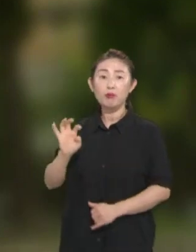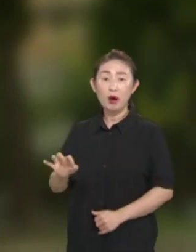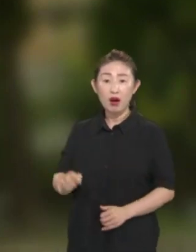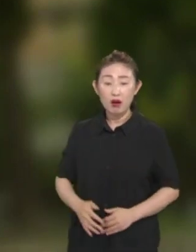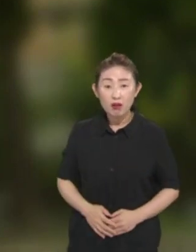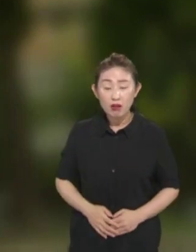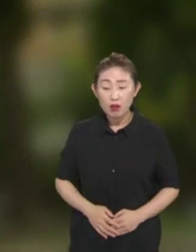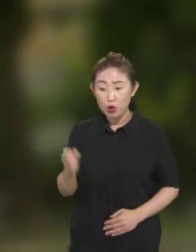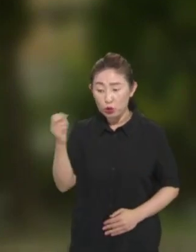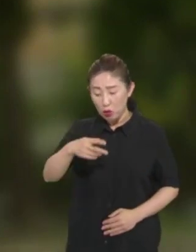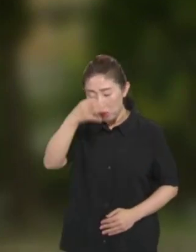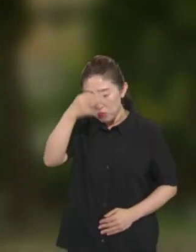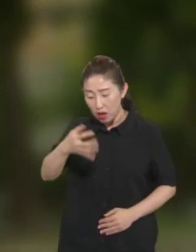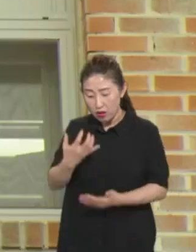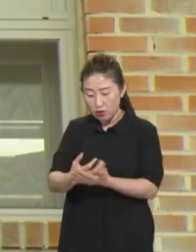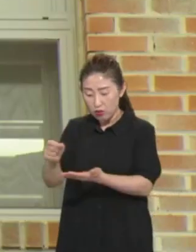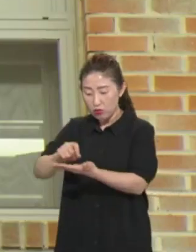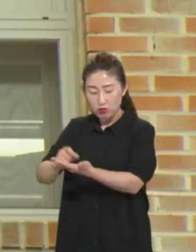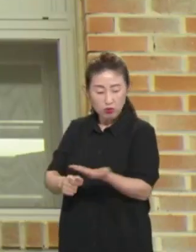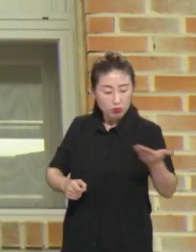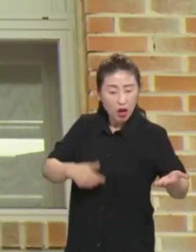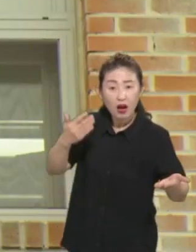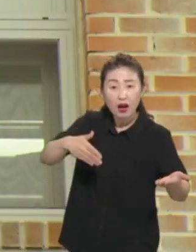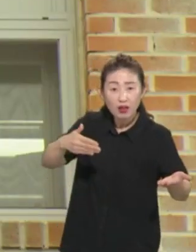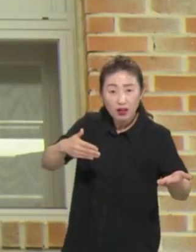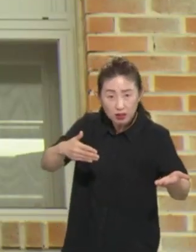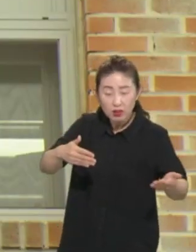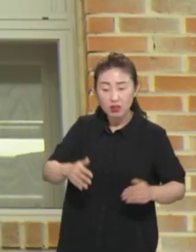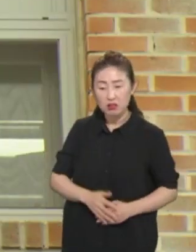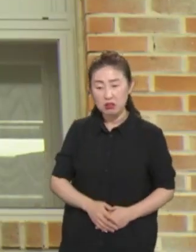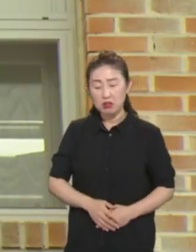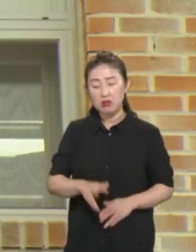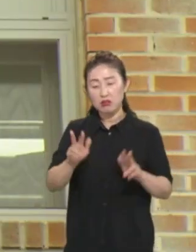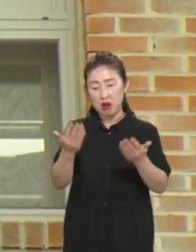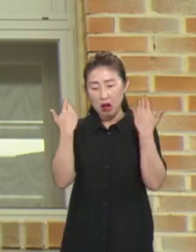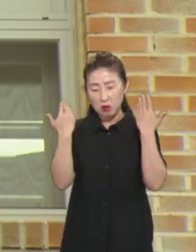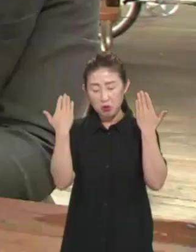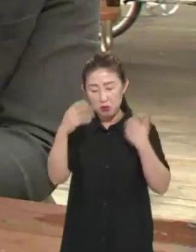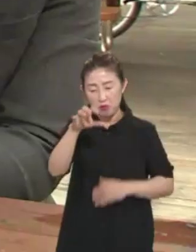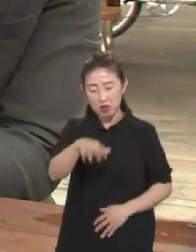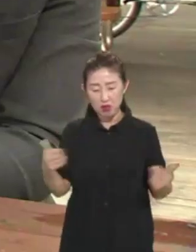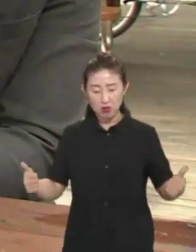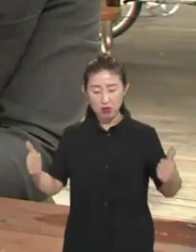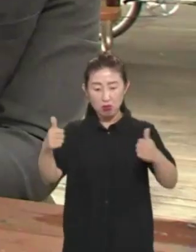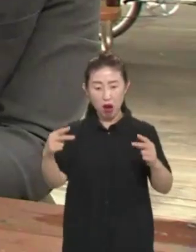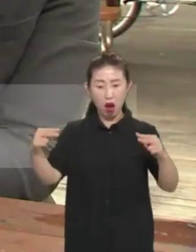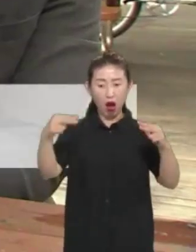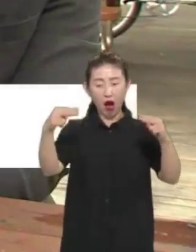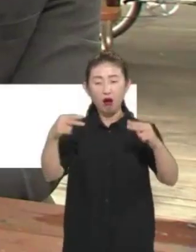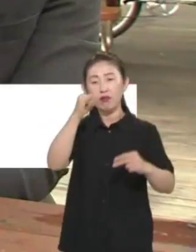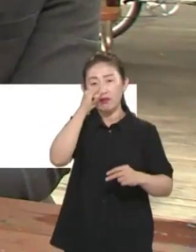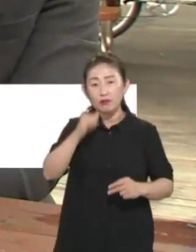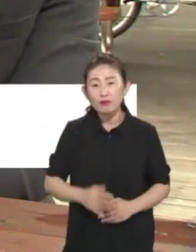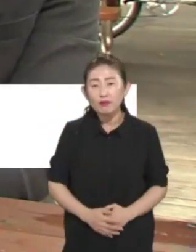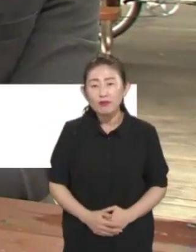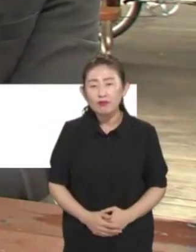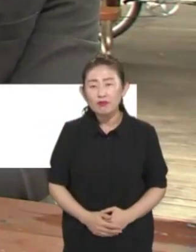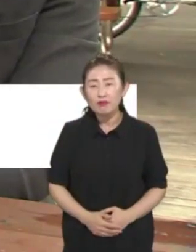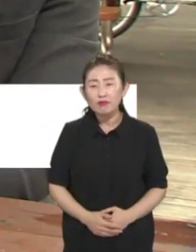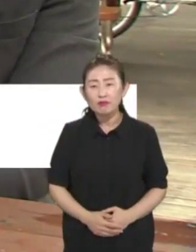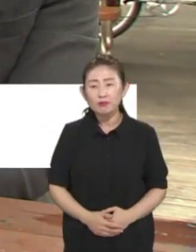최소한의 조치인 서면 사과조차 받지 못한 채 가해 학생과 학교에서 마주하고 있습니다. 심의위원회가 그